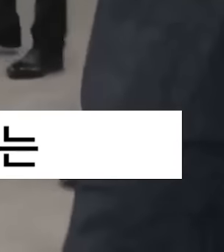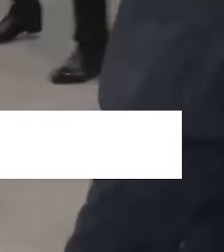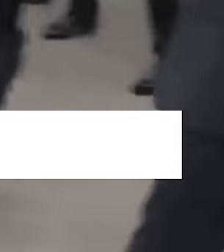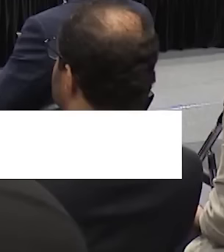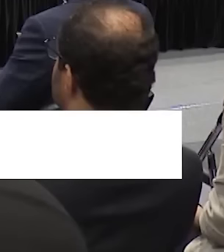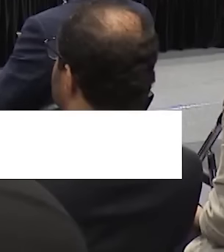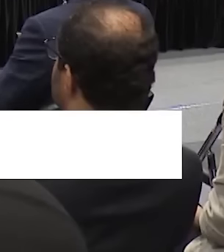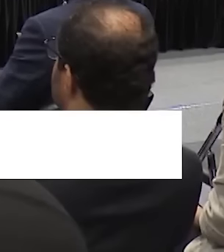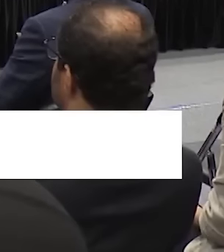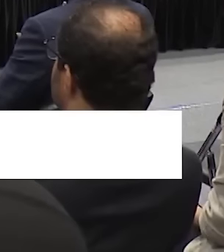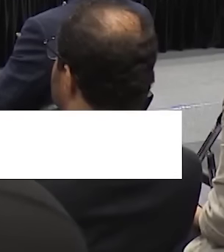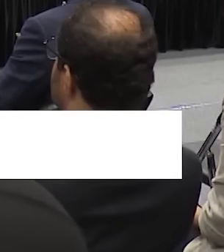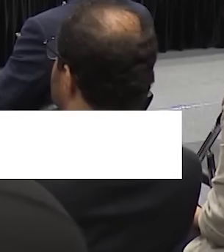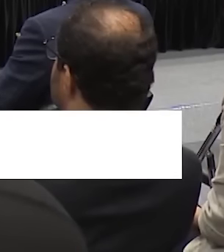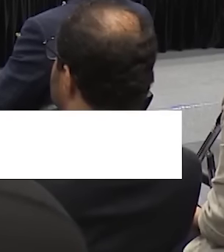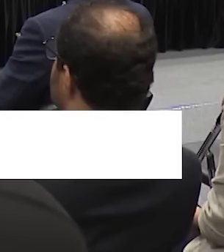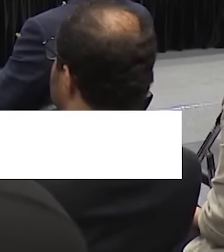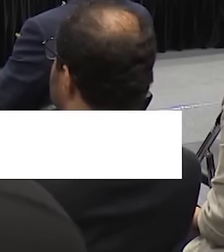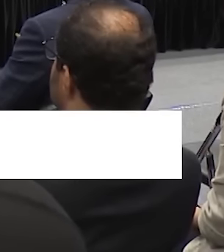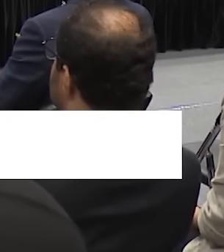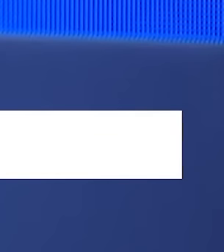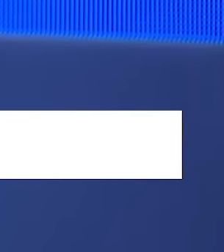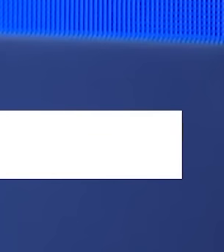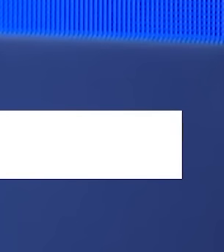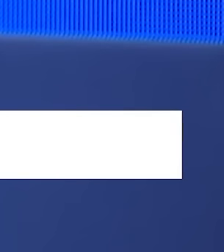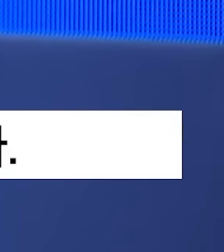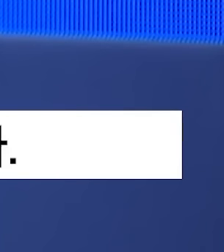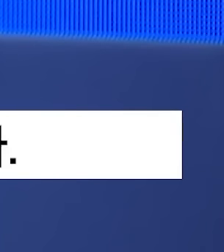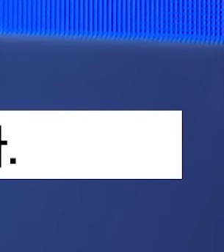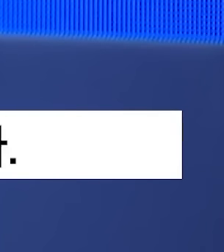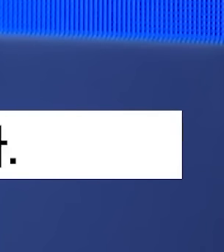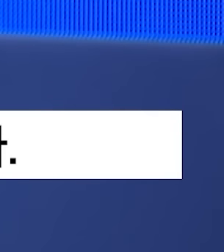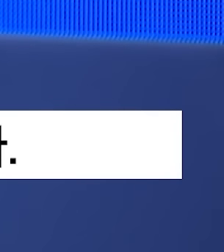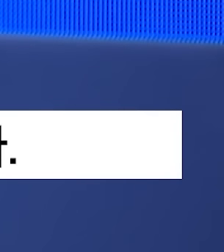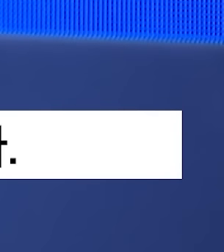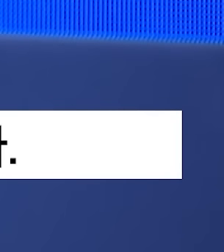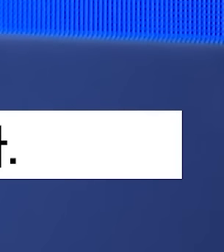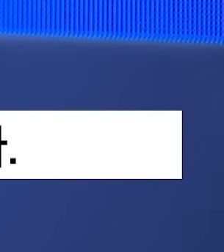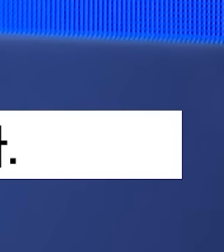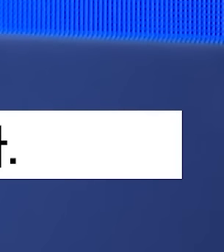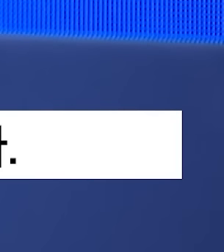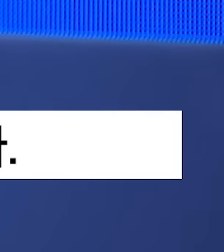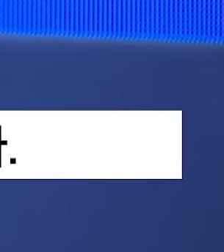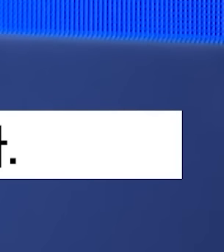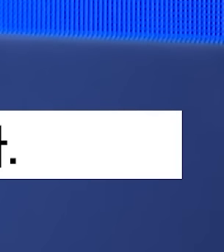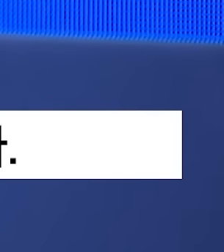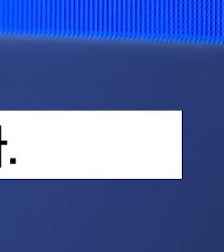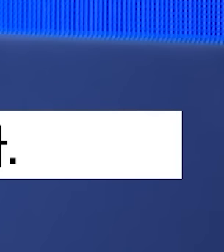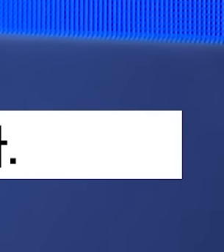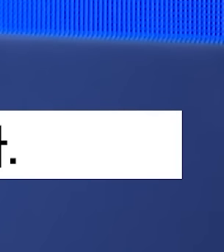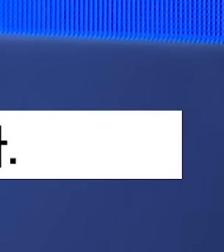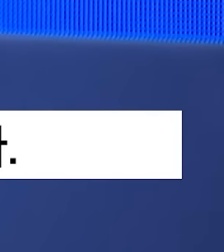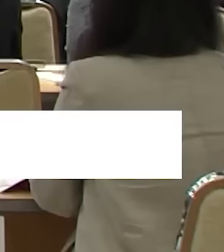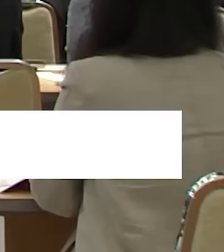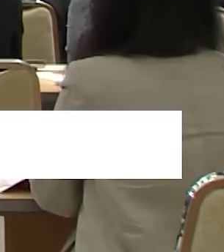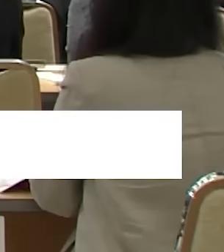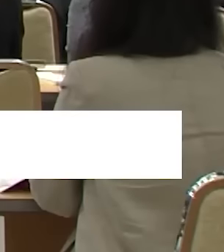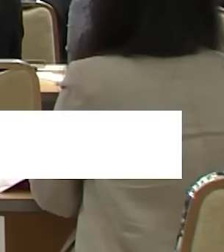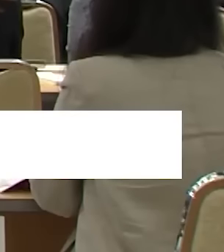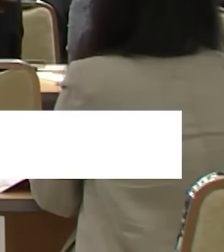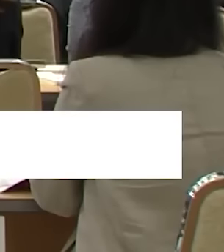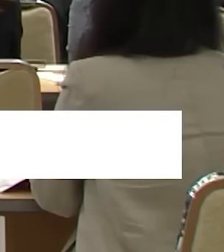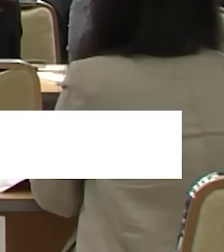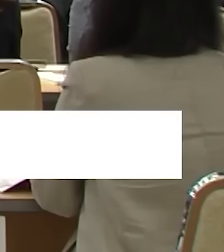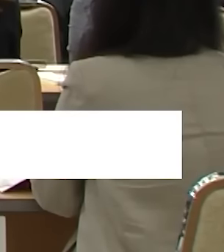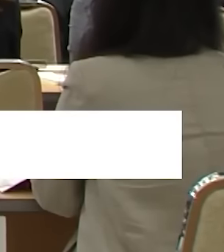이유는 김건희 여사 리스크를 둘러싼 질문을 피할 수 없고 이에 질문이 집중되기 때문이라는 관측이 우세합니다. 윤